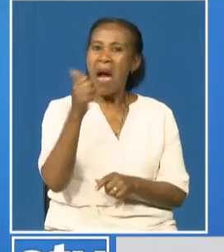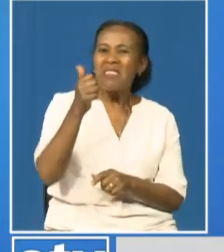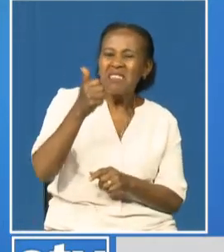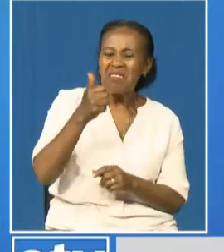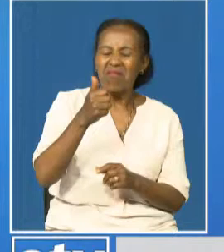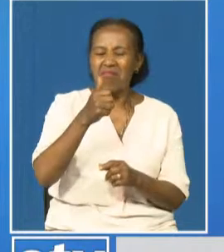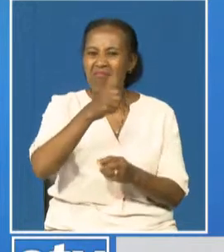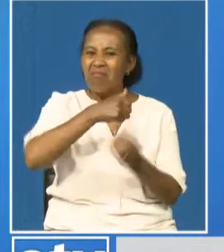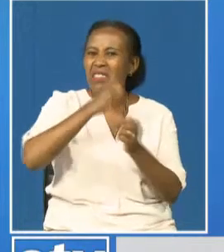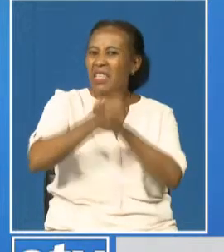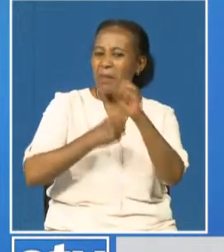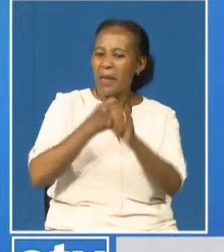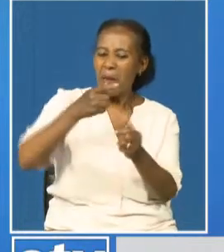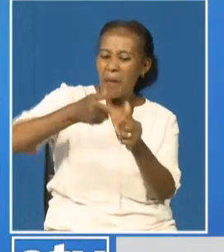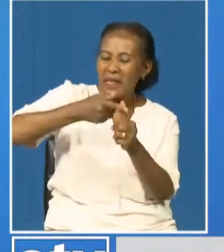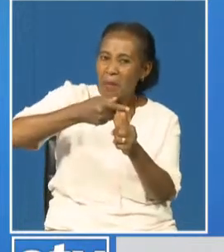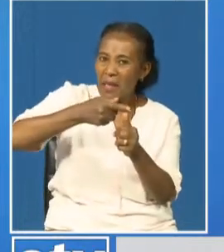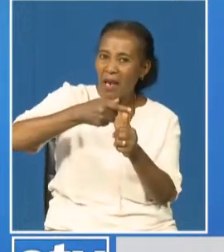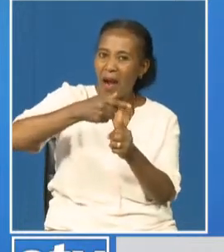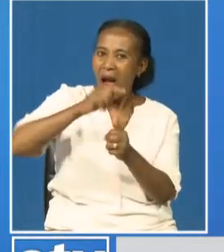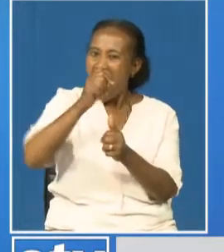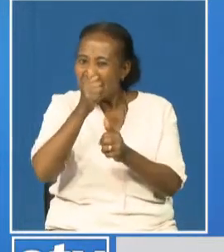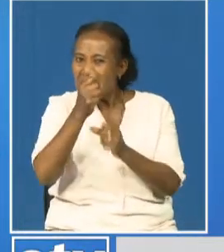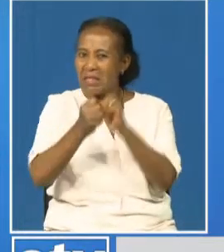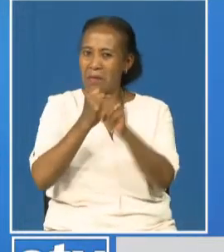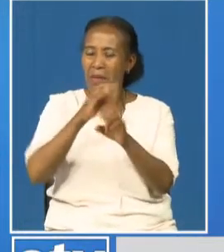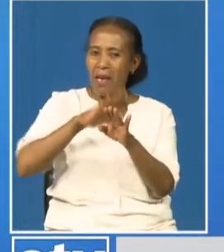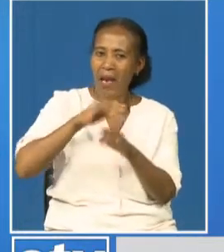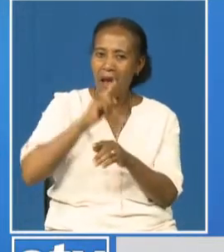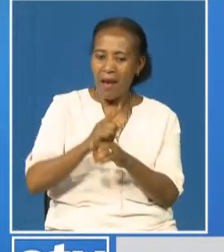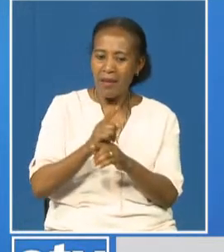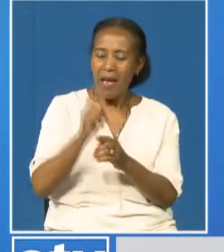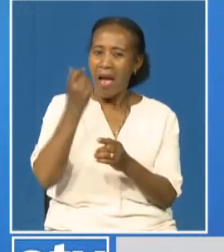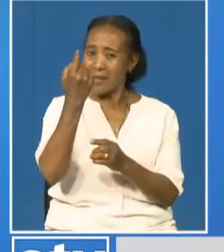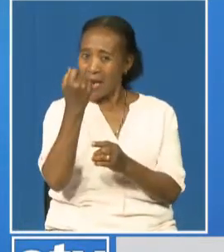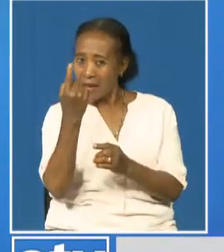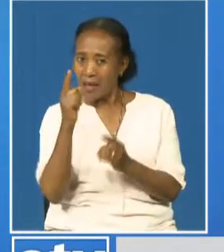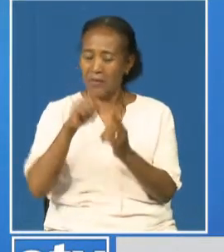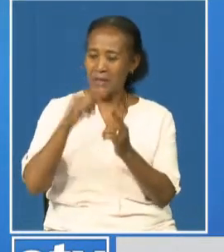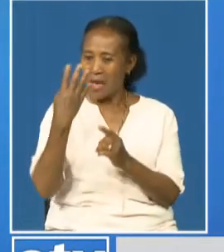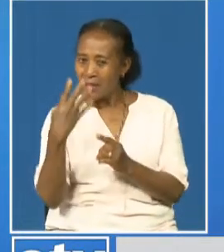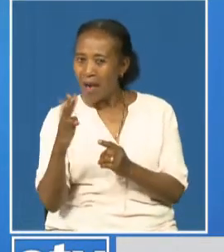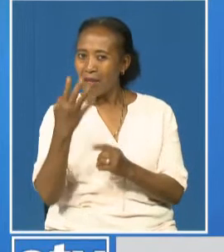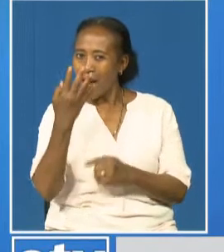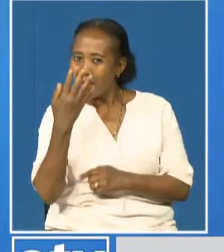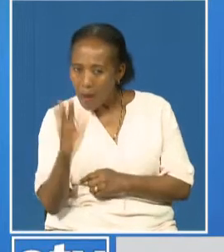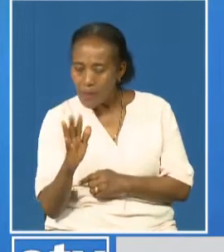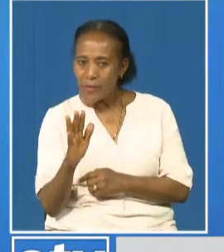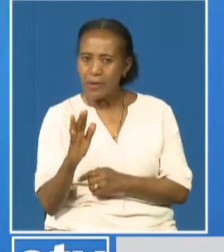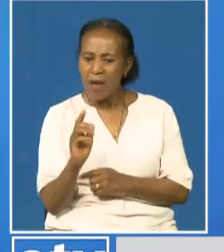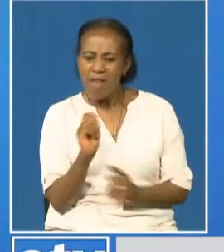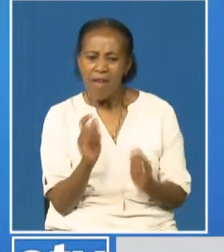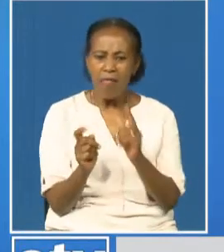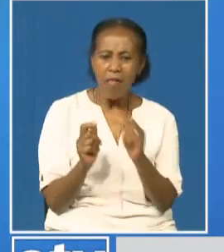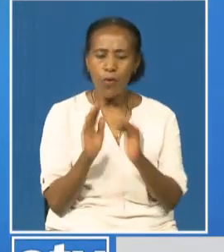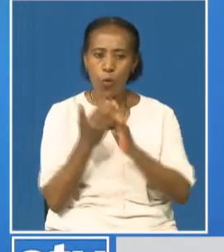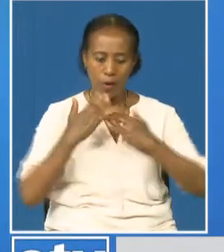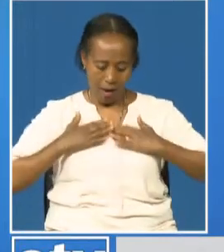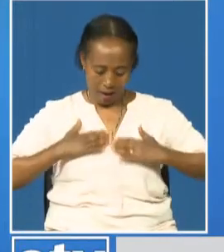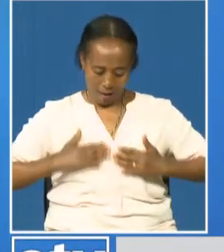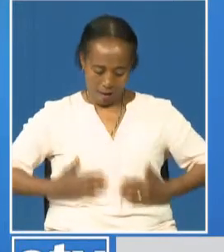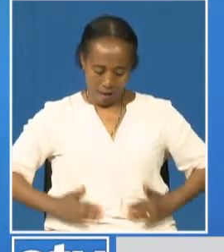እድሜ በመጀመሪያዎቹ አስራዎቹ እድሜ ላይ ከ11 ዓመት እስከ 14 እስከ 15 በጣም ፈጣን የሆነ